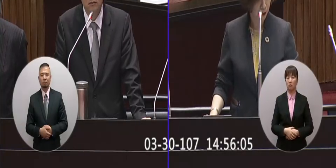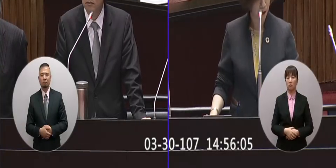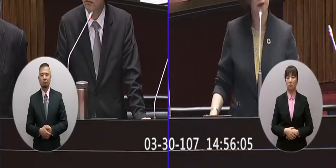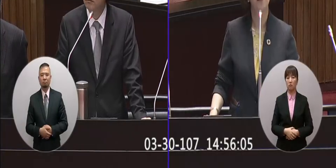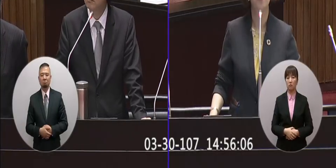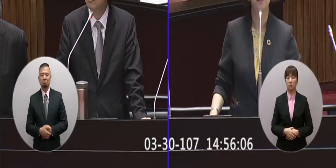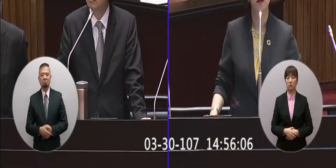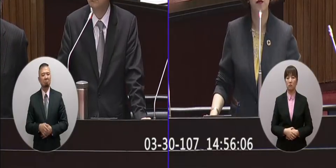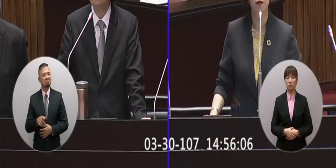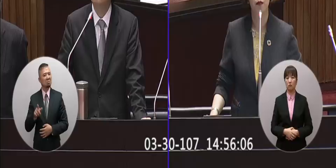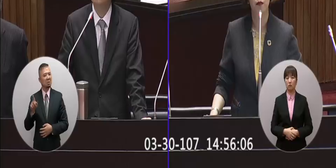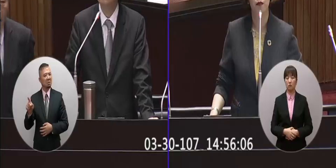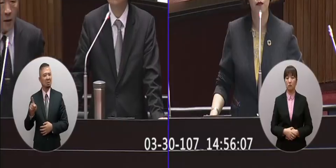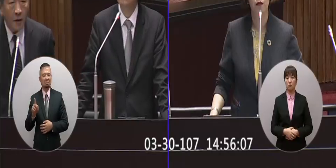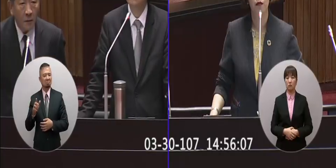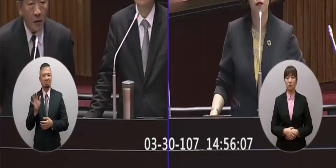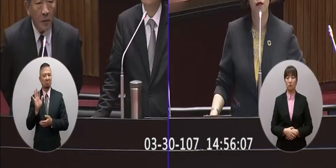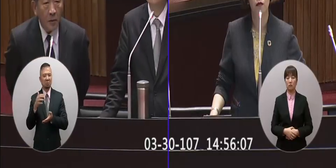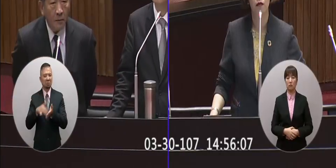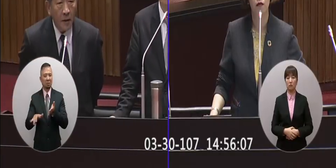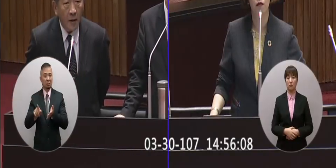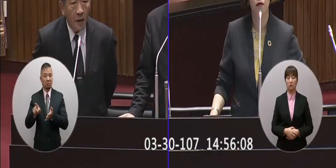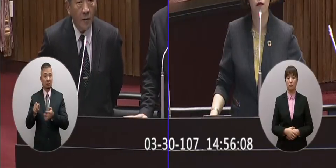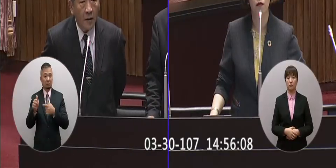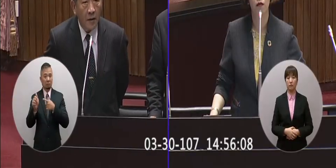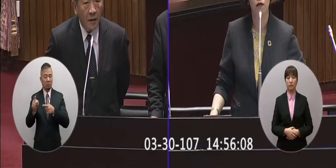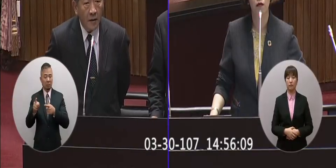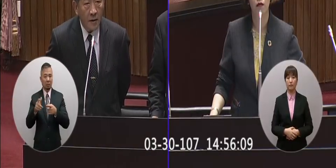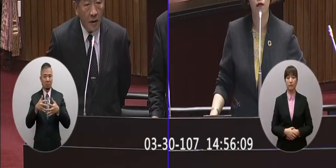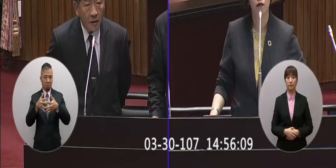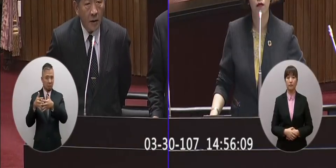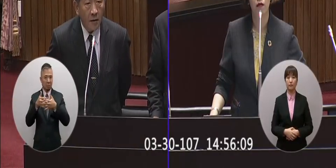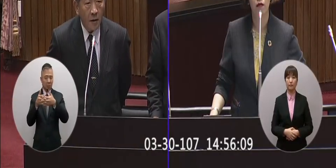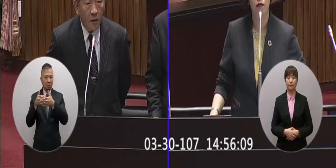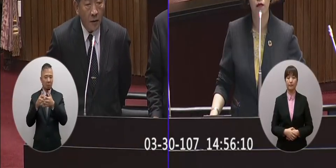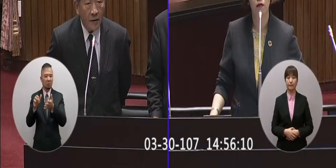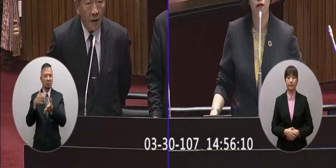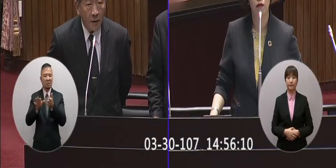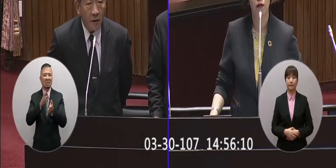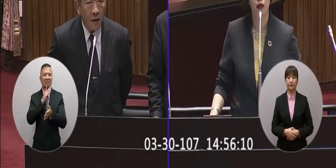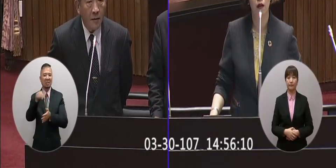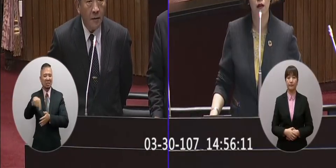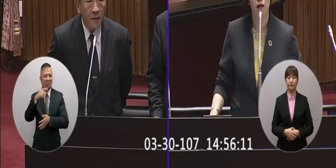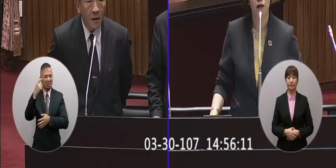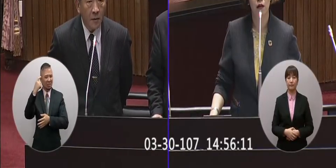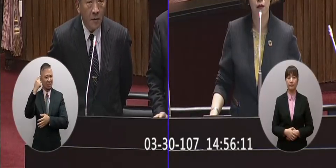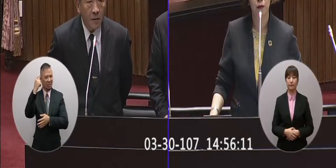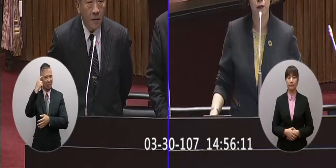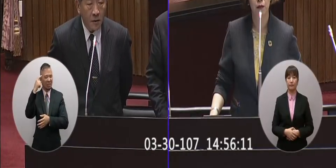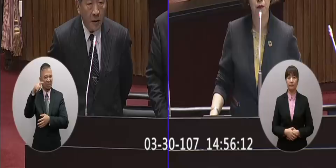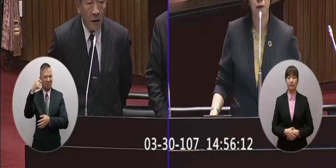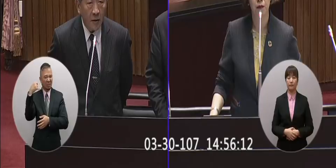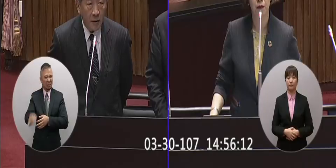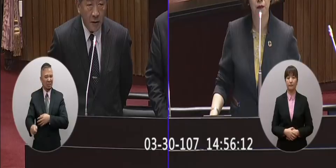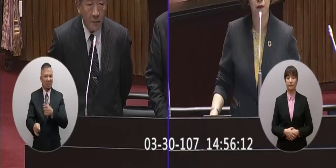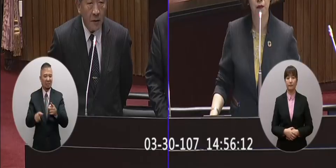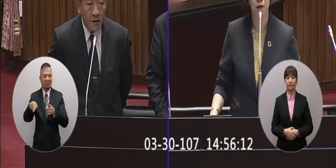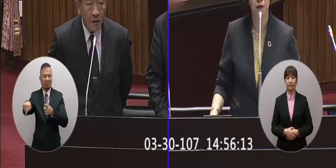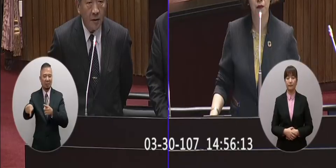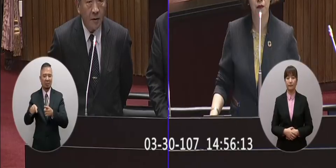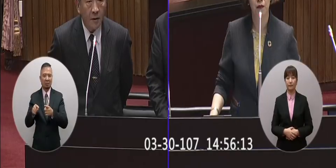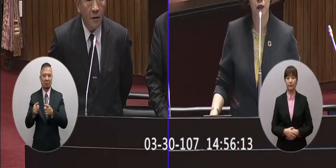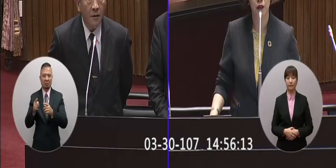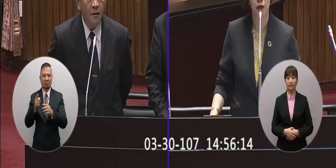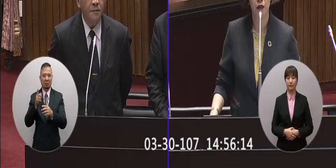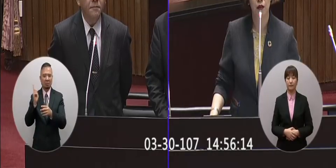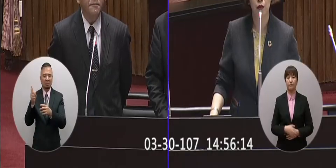他应该不是，他在美国被列为一个邪教的观察名单，在欧洲国家有一些被